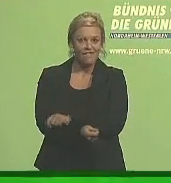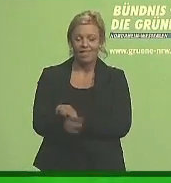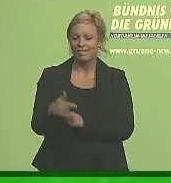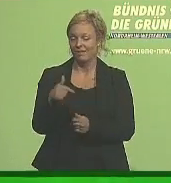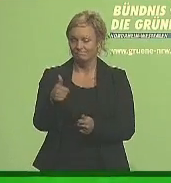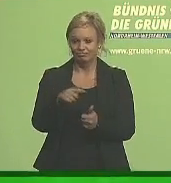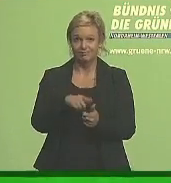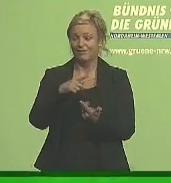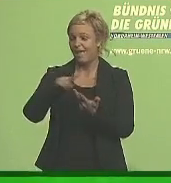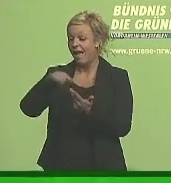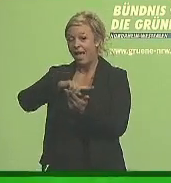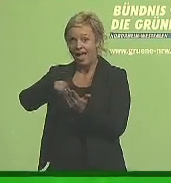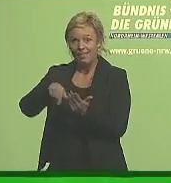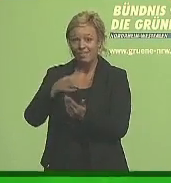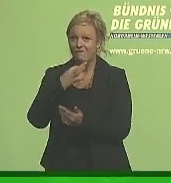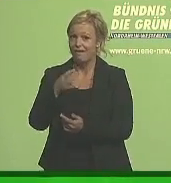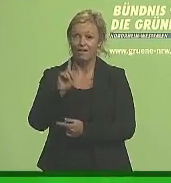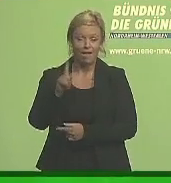Fragen.